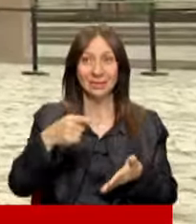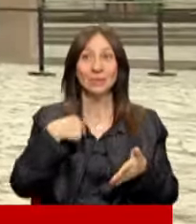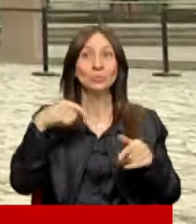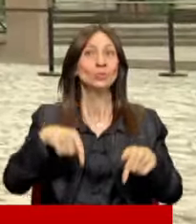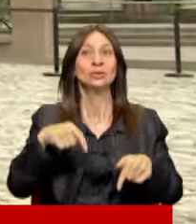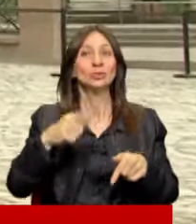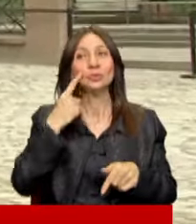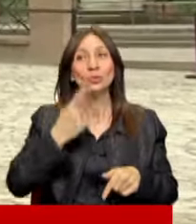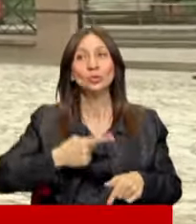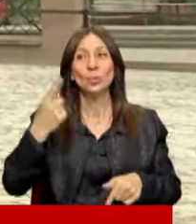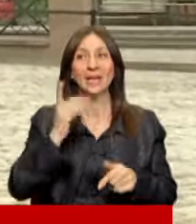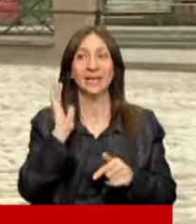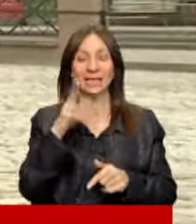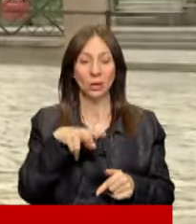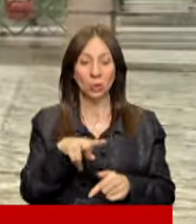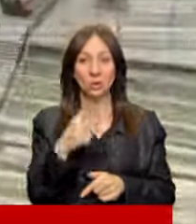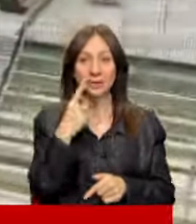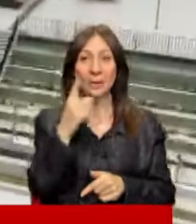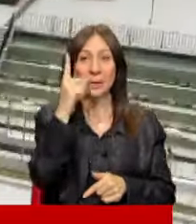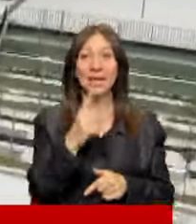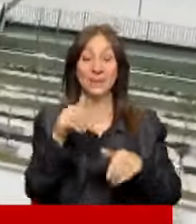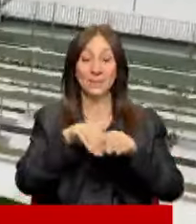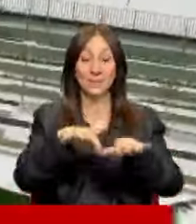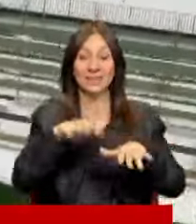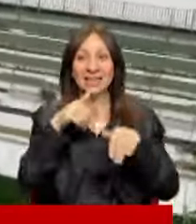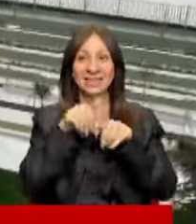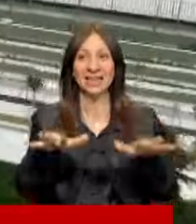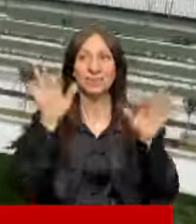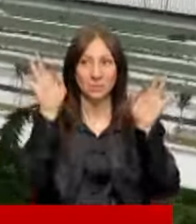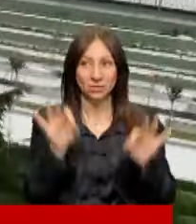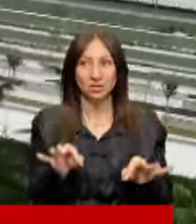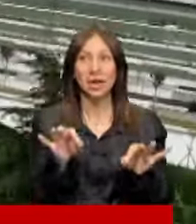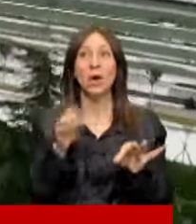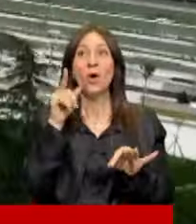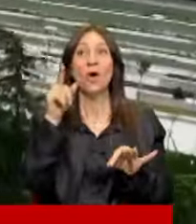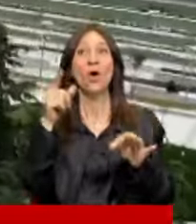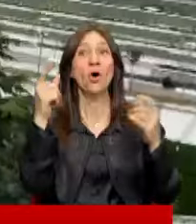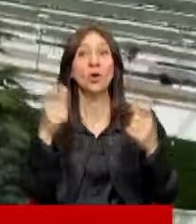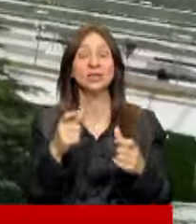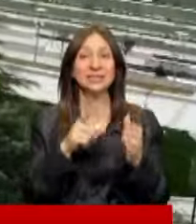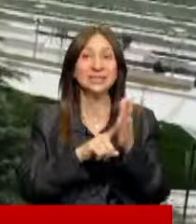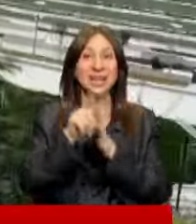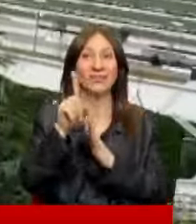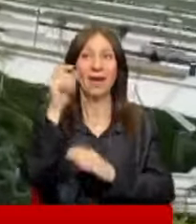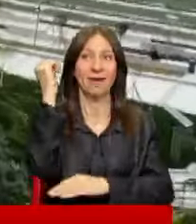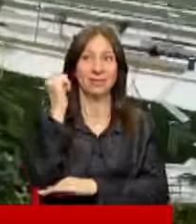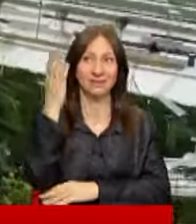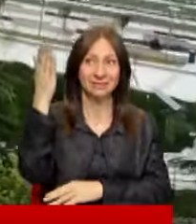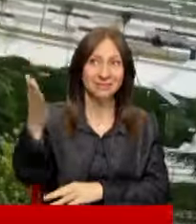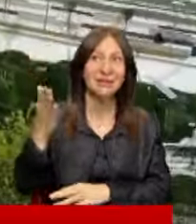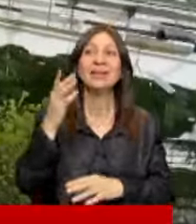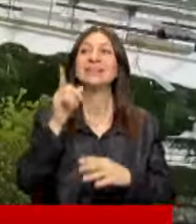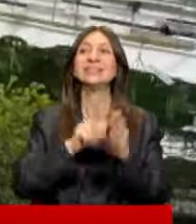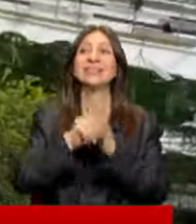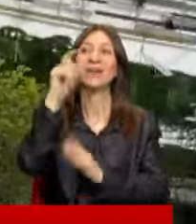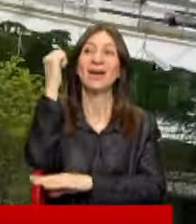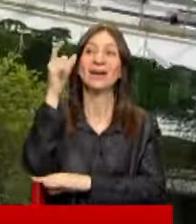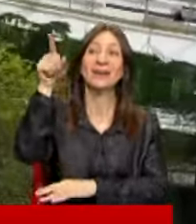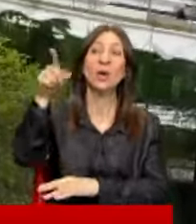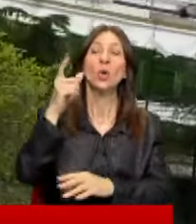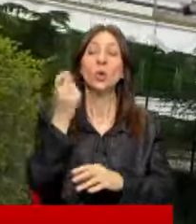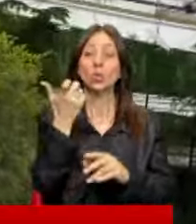bugün Cumhuriyet'e giden yol dedik. Birinci Meclis'te yayınımıza başladık. İşte orada Zafer Anıtı. Hı hı. Zafer Anıtı'nın hemen altında